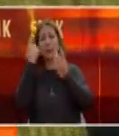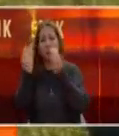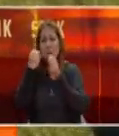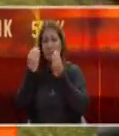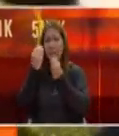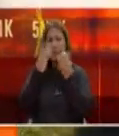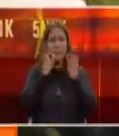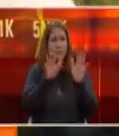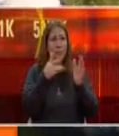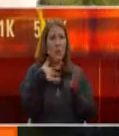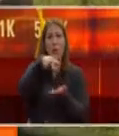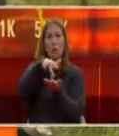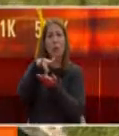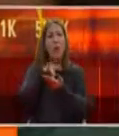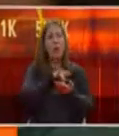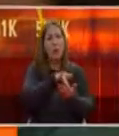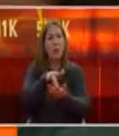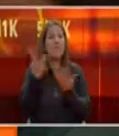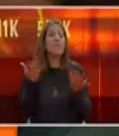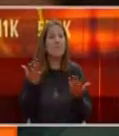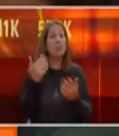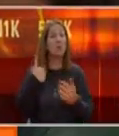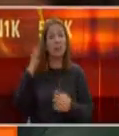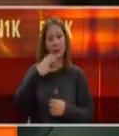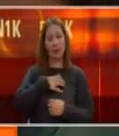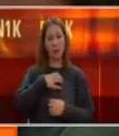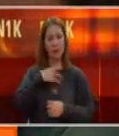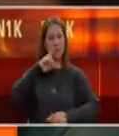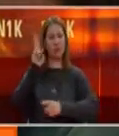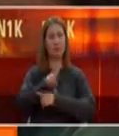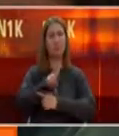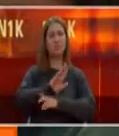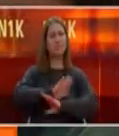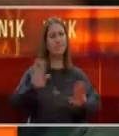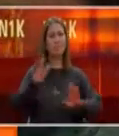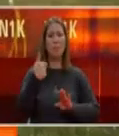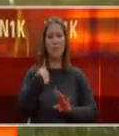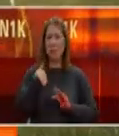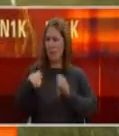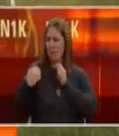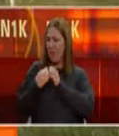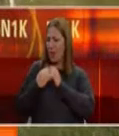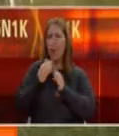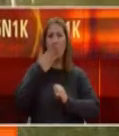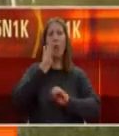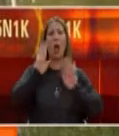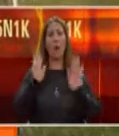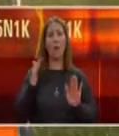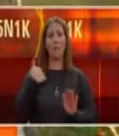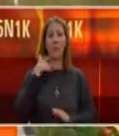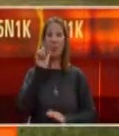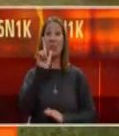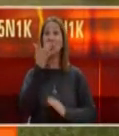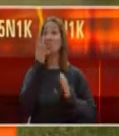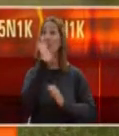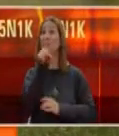donanımlılar. Ortada kaldık işin açıkçası. Daha sonra kendi kendime yemin ettim. Dedim ki benim yanımda kimse yoktu ama ben ihtiyacı olan